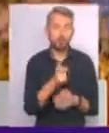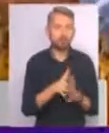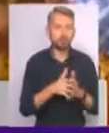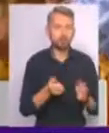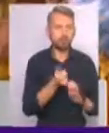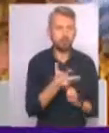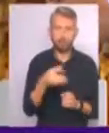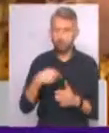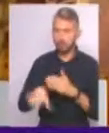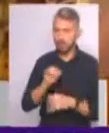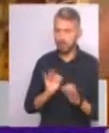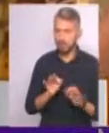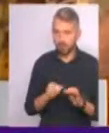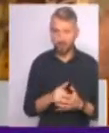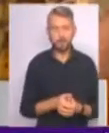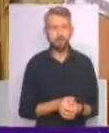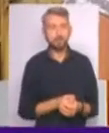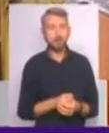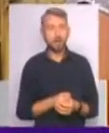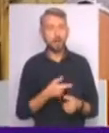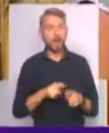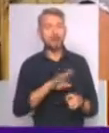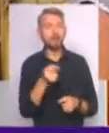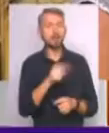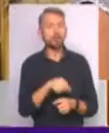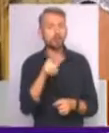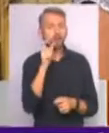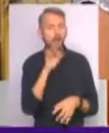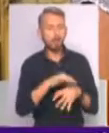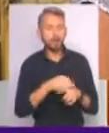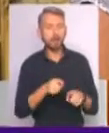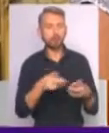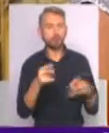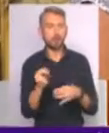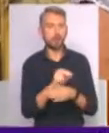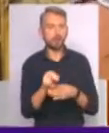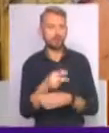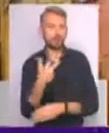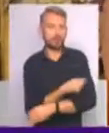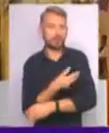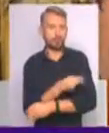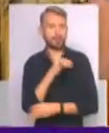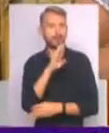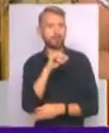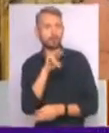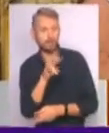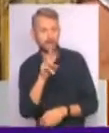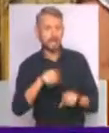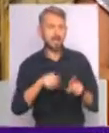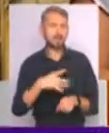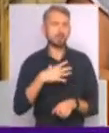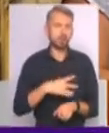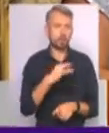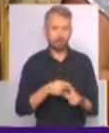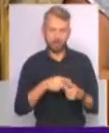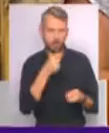в избыточном количестве. Да. То есть это не тот диабет, который надо лечить инъекциями инсулина. Иногда приходится, но это уже там